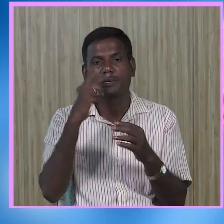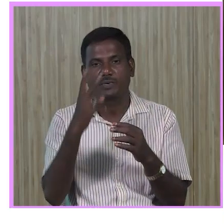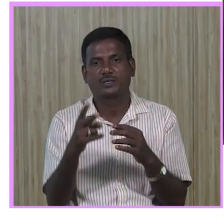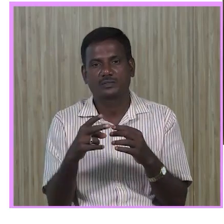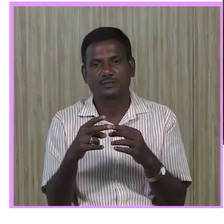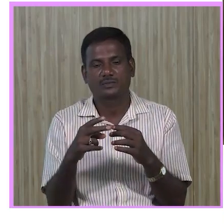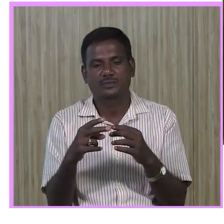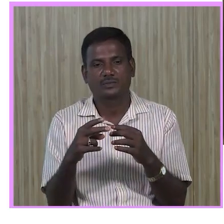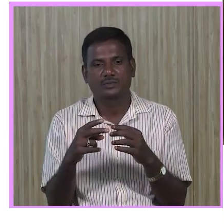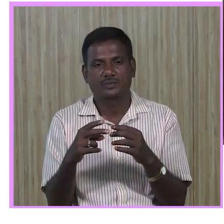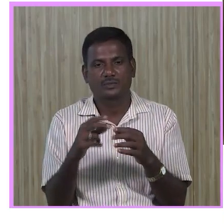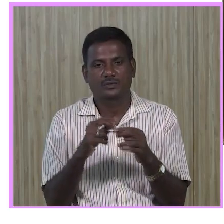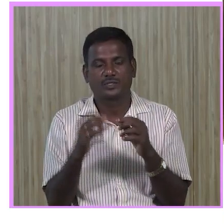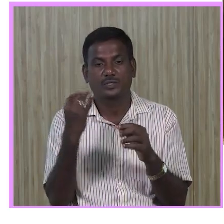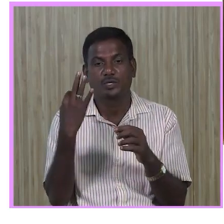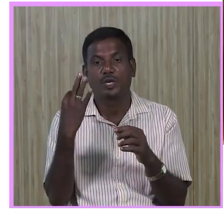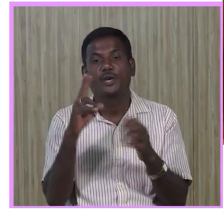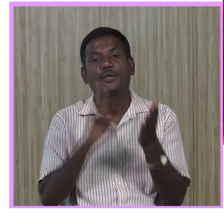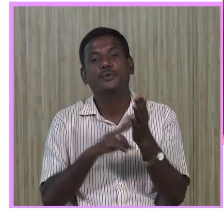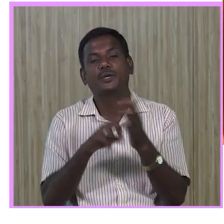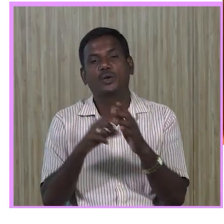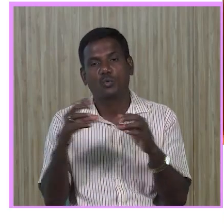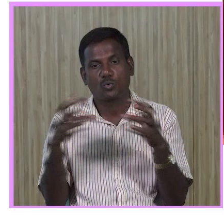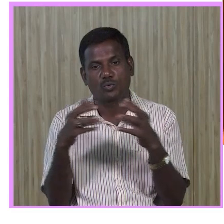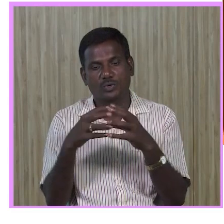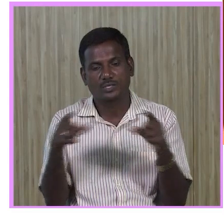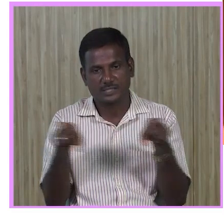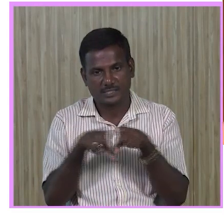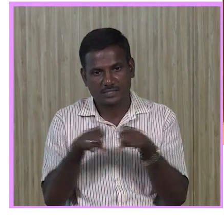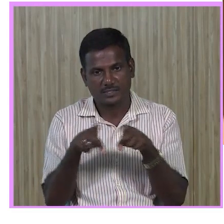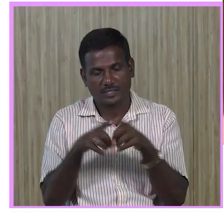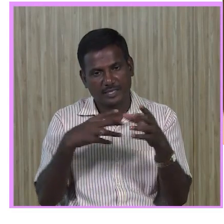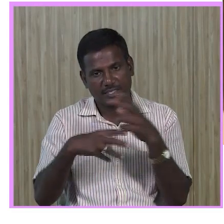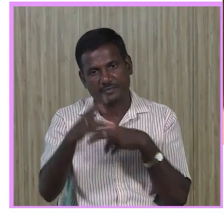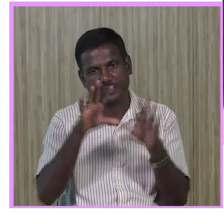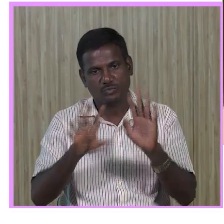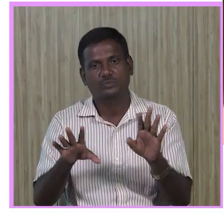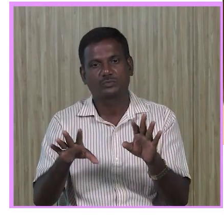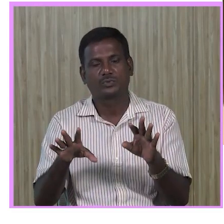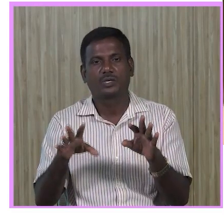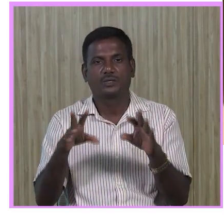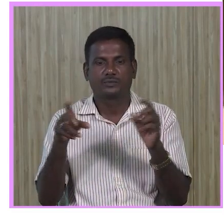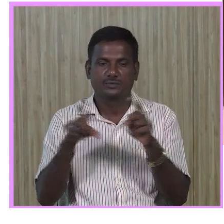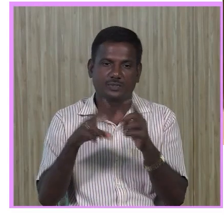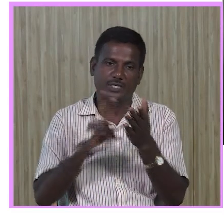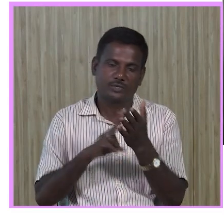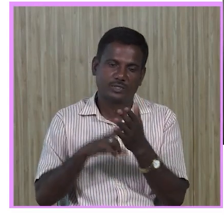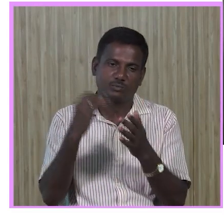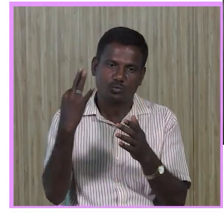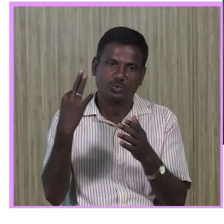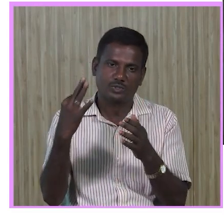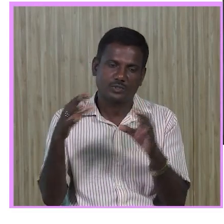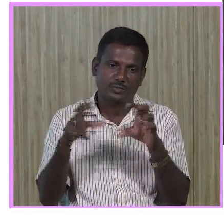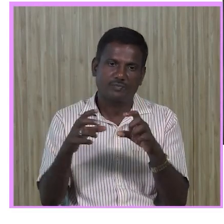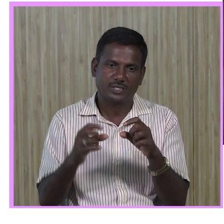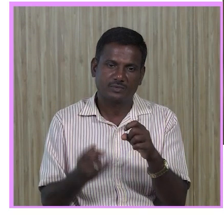பாருங்க. நியூட்டனுடைய மூன்றாவது வினை என்ன? ஒவ்வொரு வினைக்கும் சமமான எதிர்வினை உண்டு என்ற நியூட்டனின் மூன்றாவது